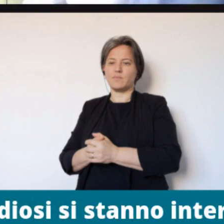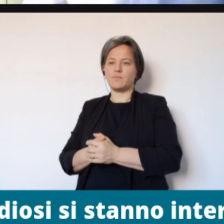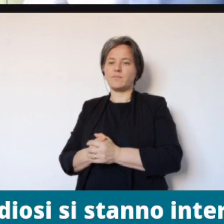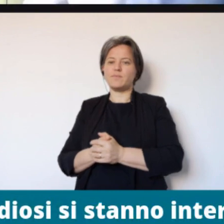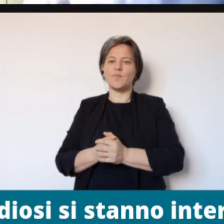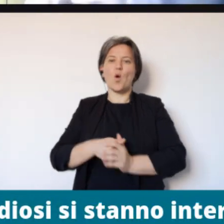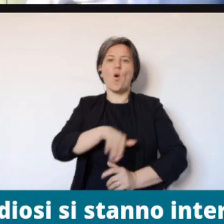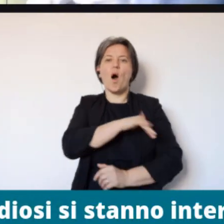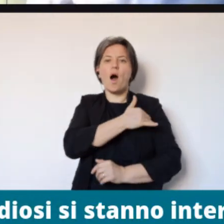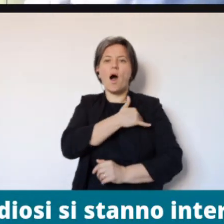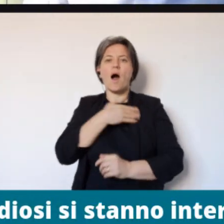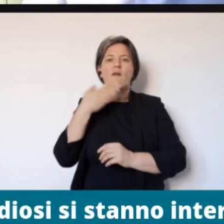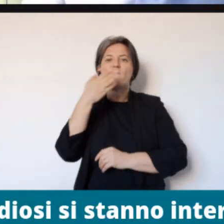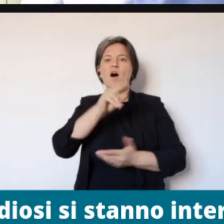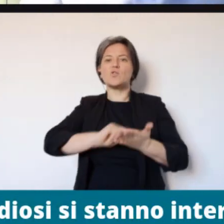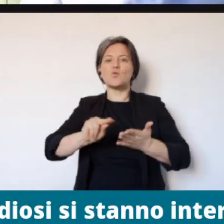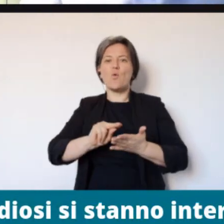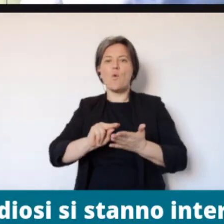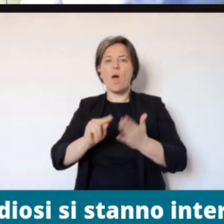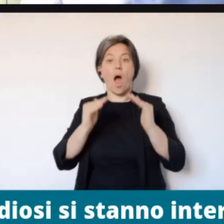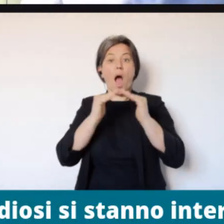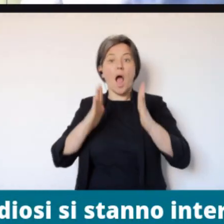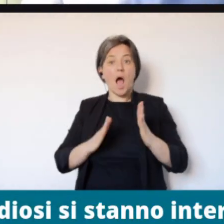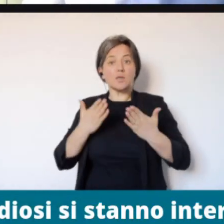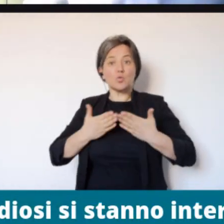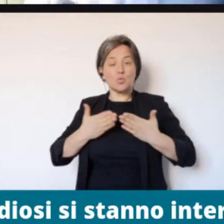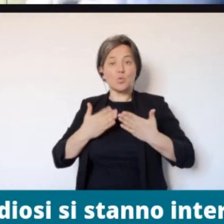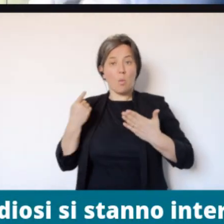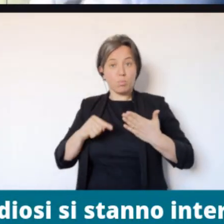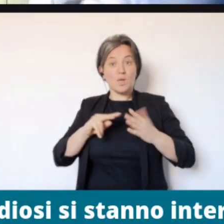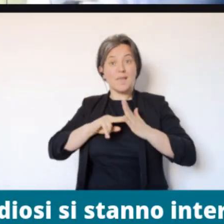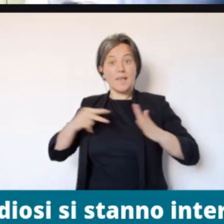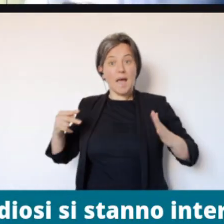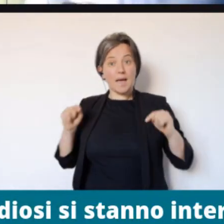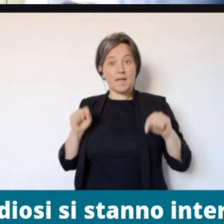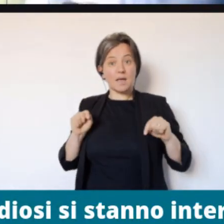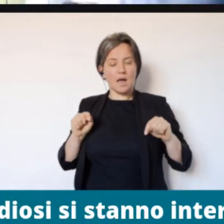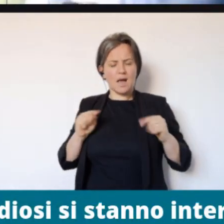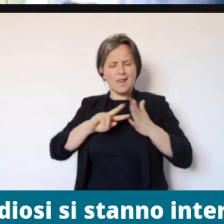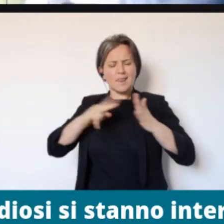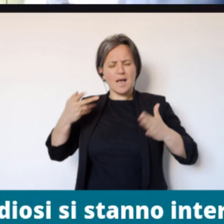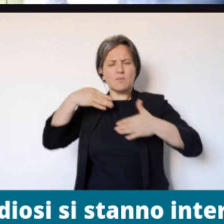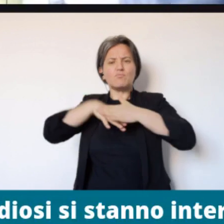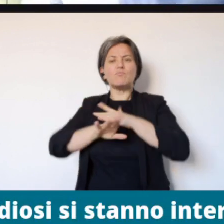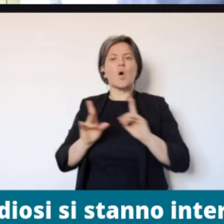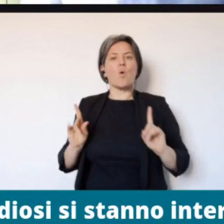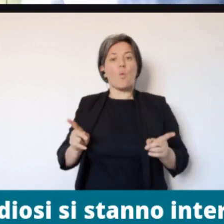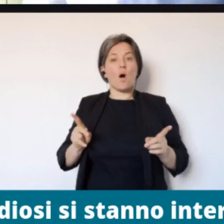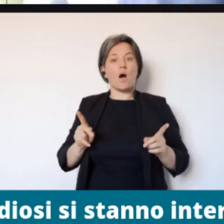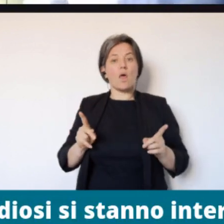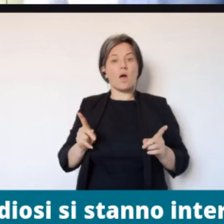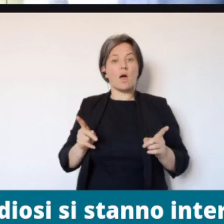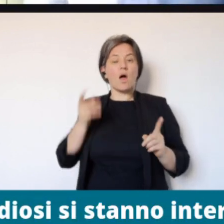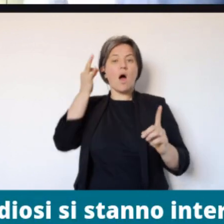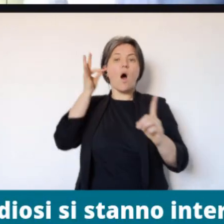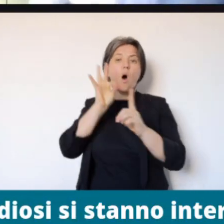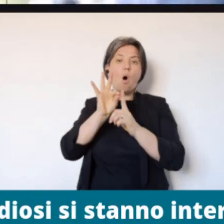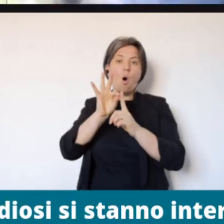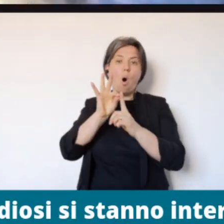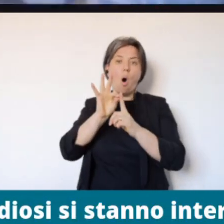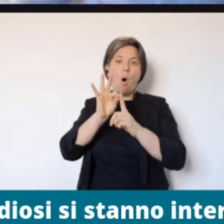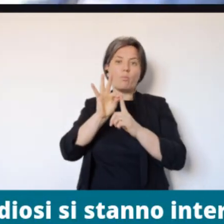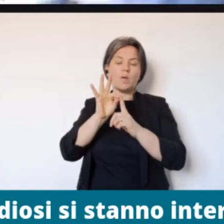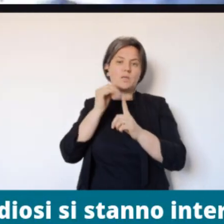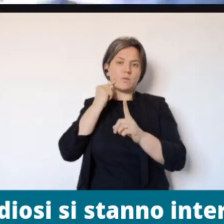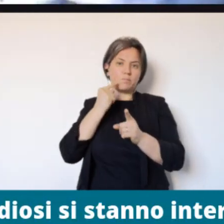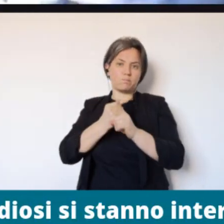gli studenti che non vanno a scuola e studiano da casa. Sono tecniche. Che c'è dietro la tecnica? Se